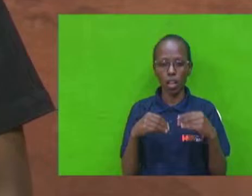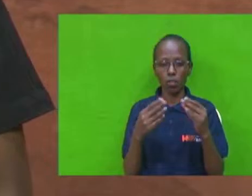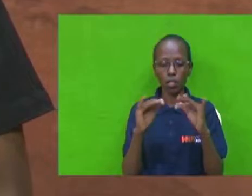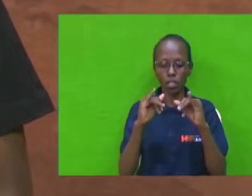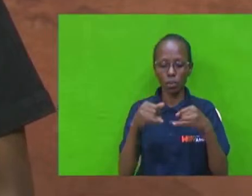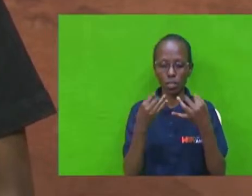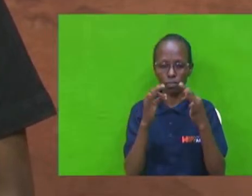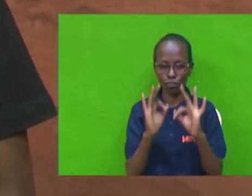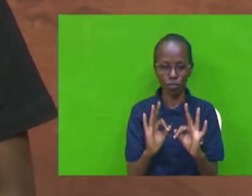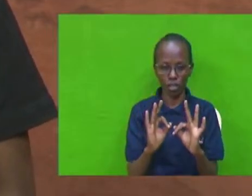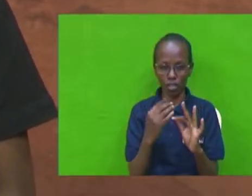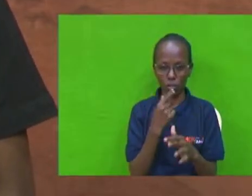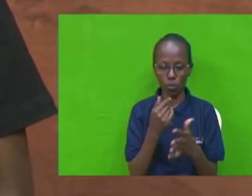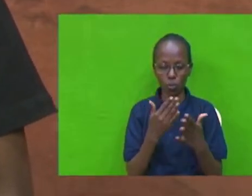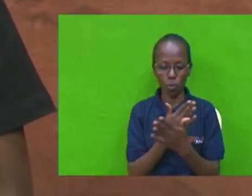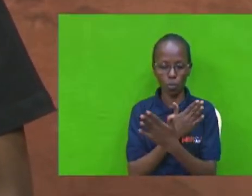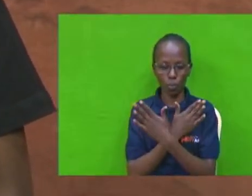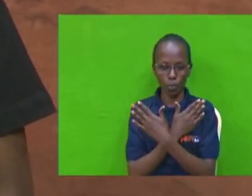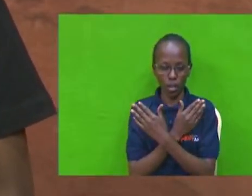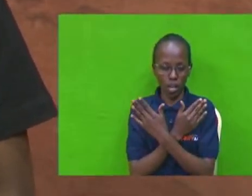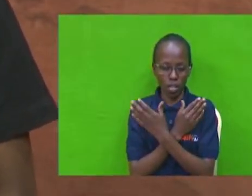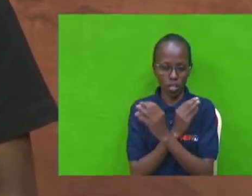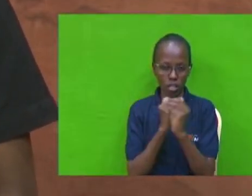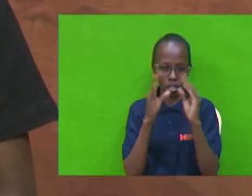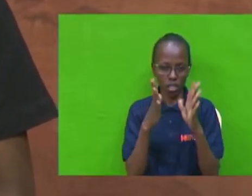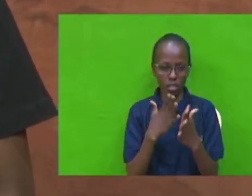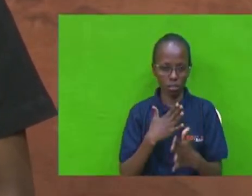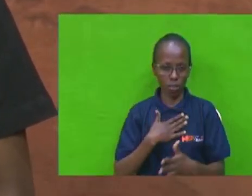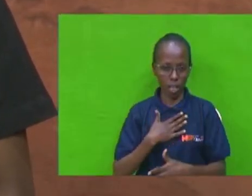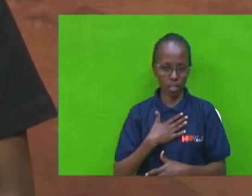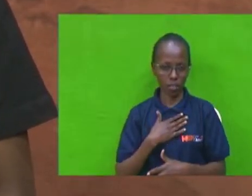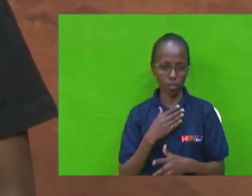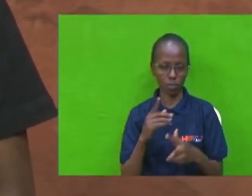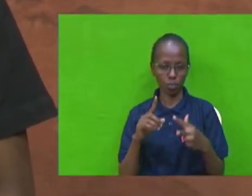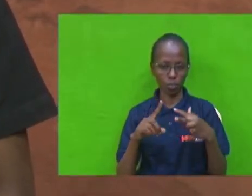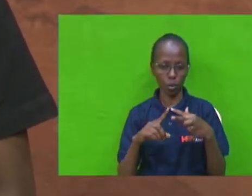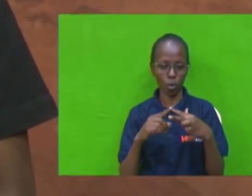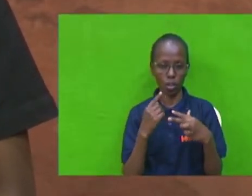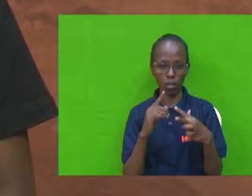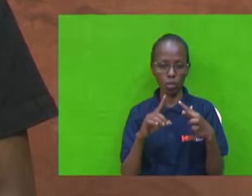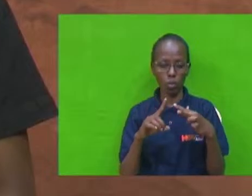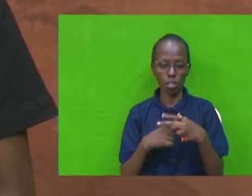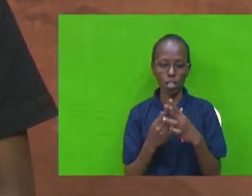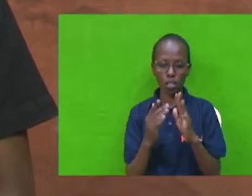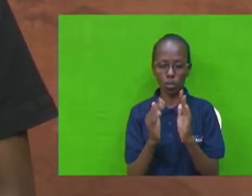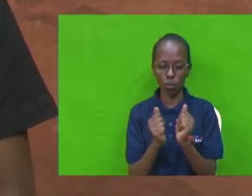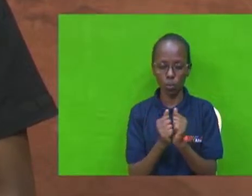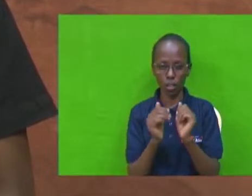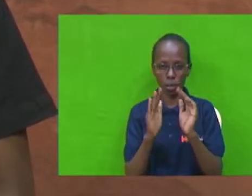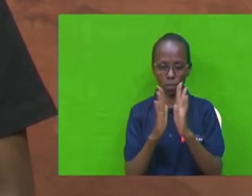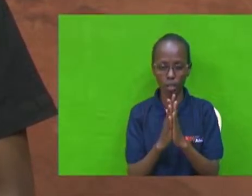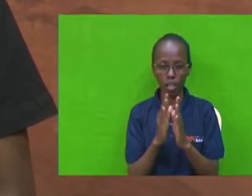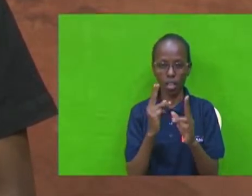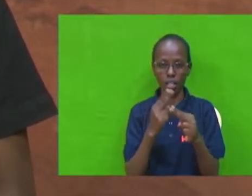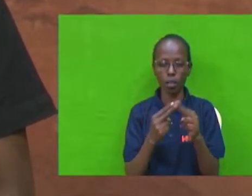ni walimu wenza. Aliyetufungulia kwa ombi ni mwalimu wetu Frank, mwalimu wetu